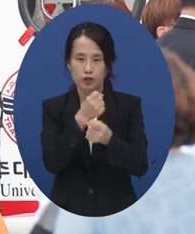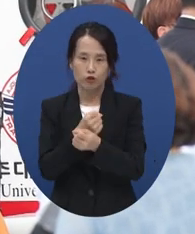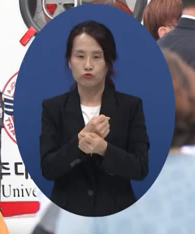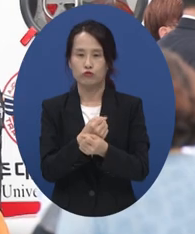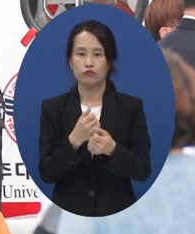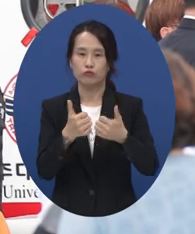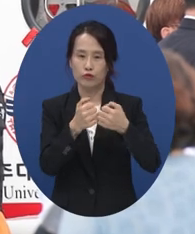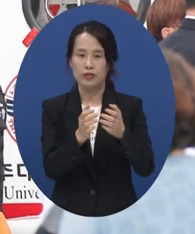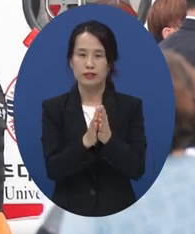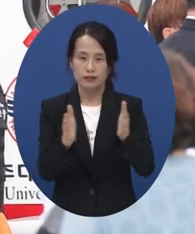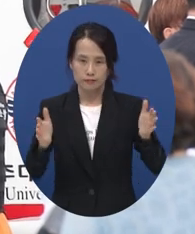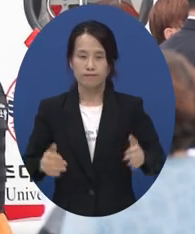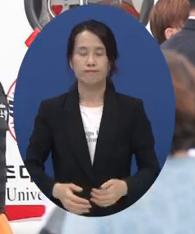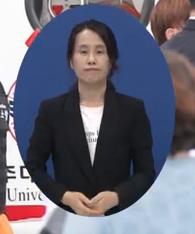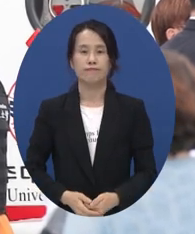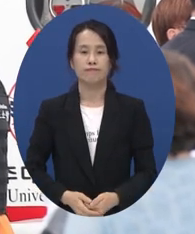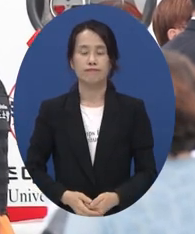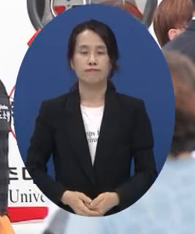등이 진행됐습니다